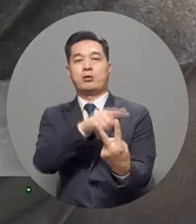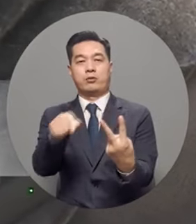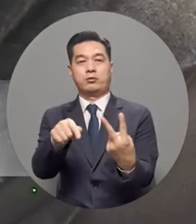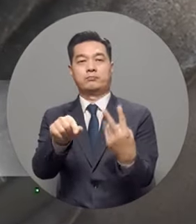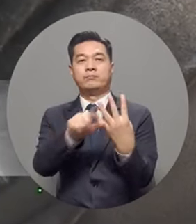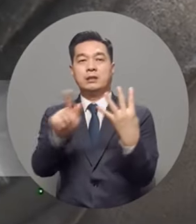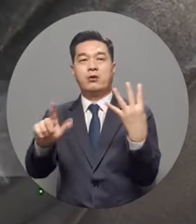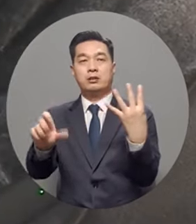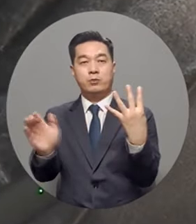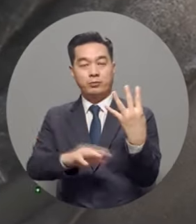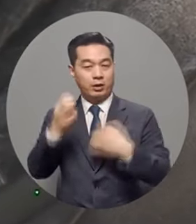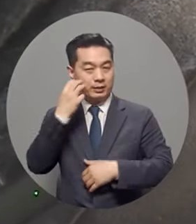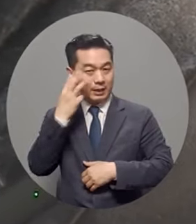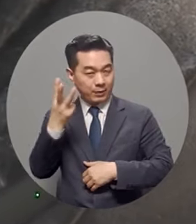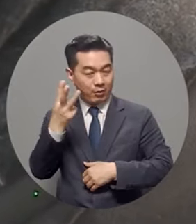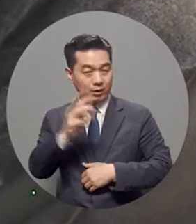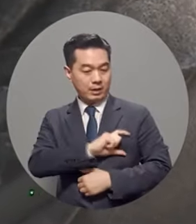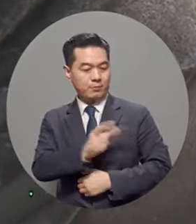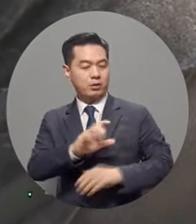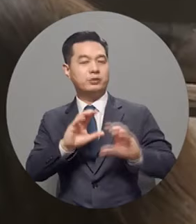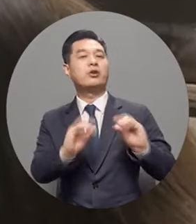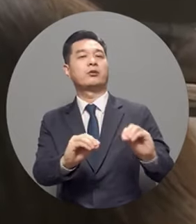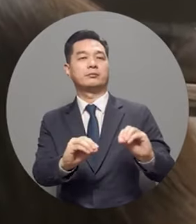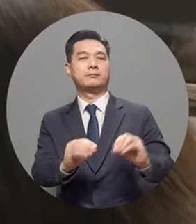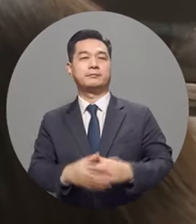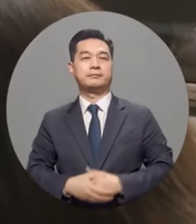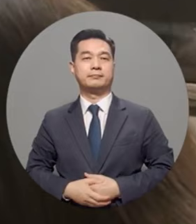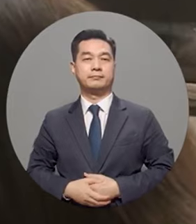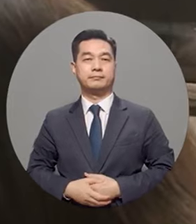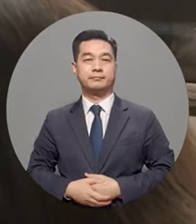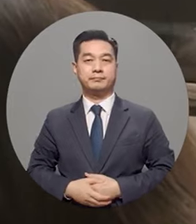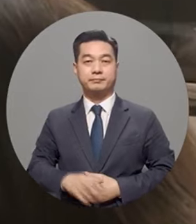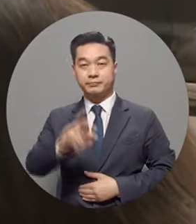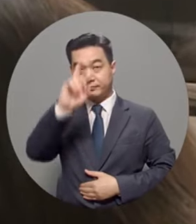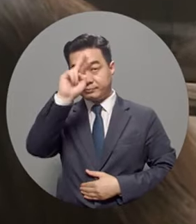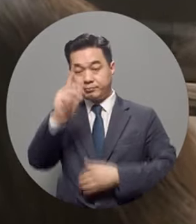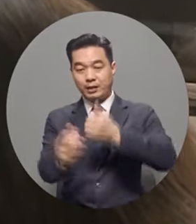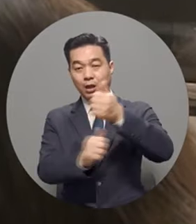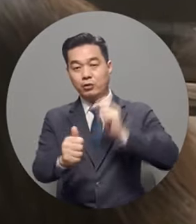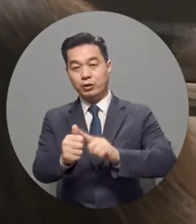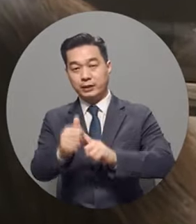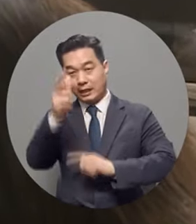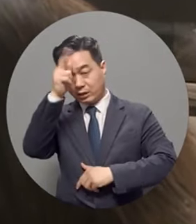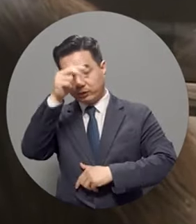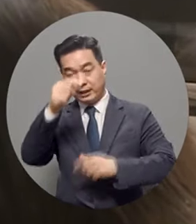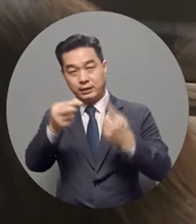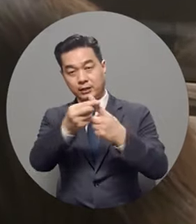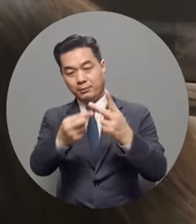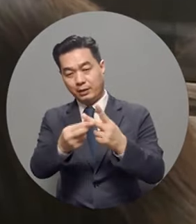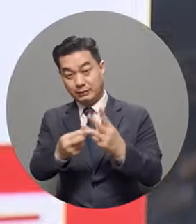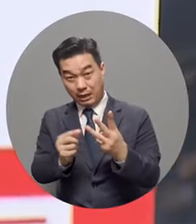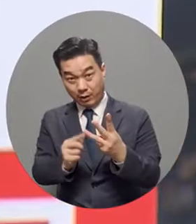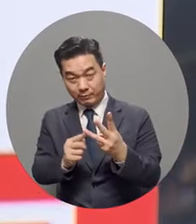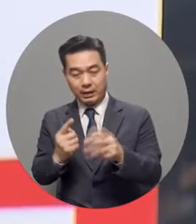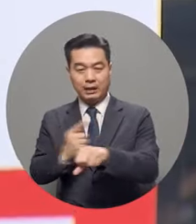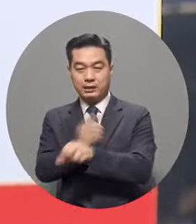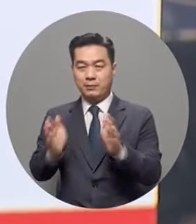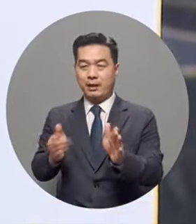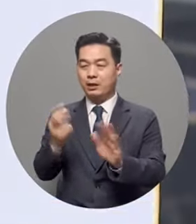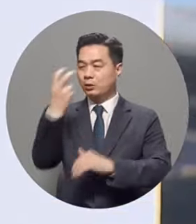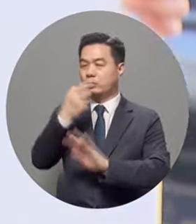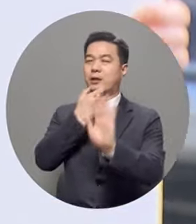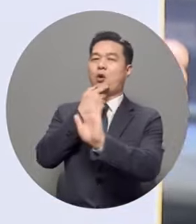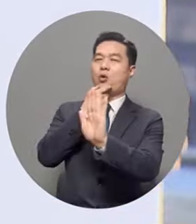3개월간 면허를 정하겠다는 겁니다 박위원장은 오늘 경찰에 세 번째로 출석했다가 한 시간여 안에 조사를 거부하고